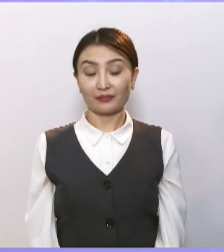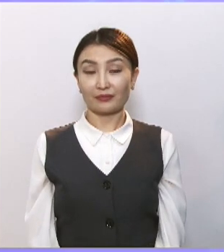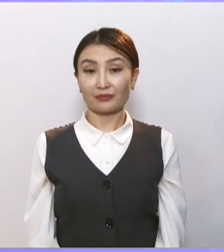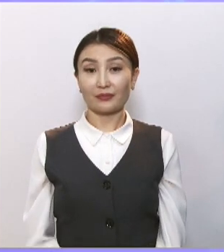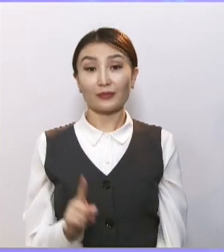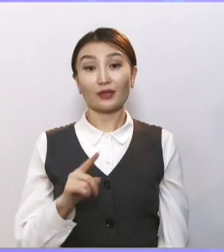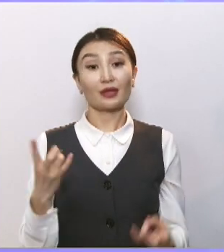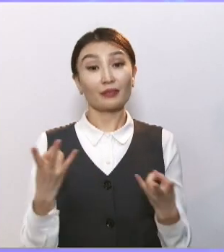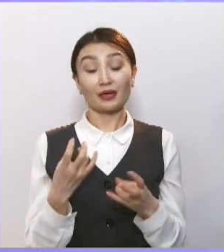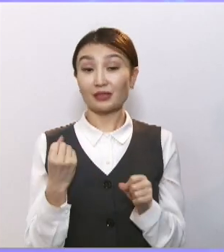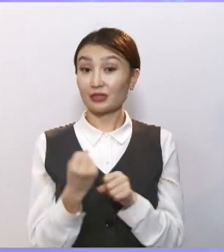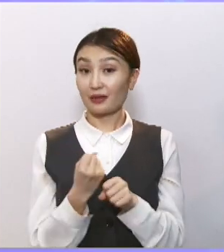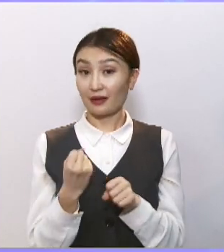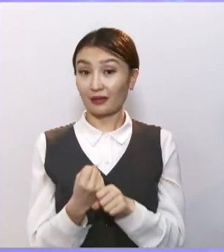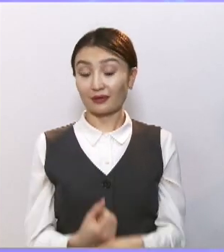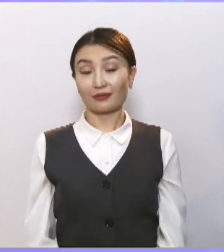Эмне кылыш керек?